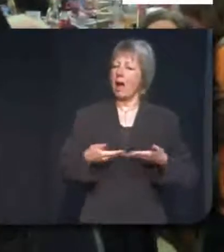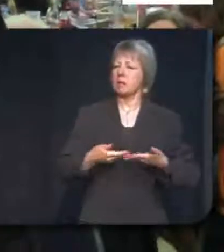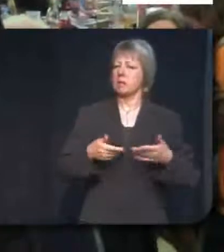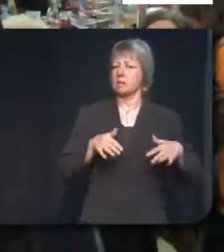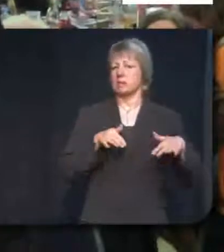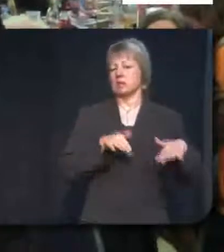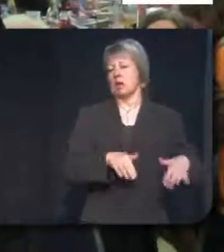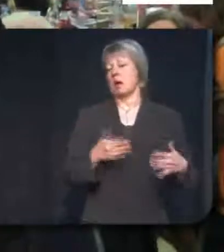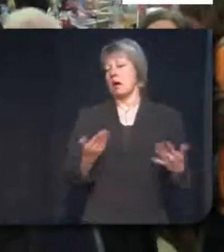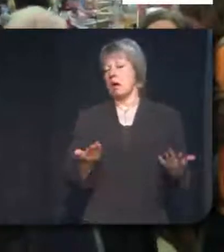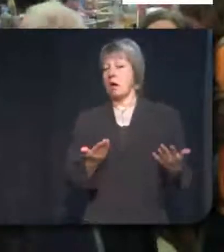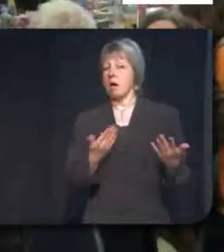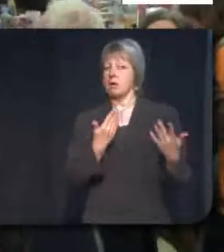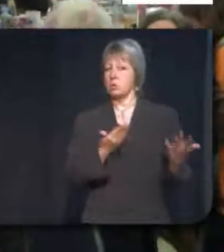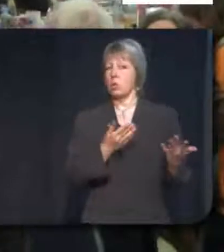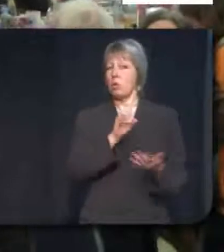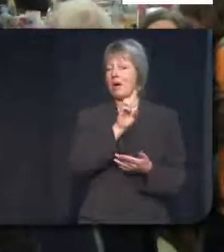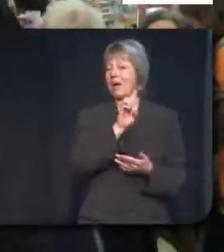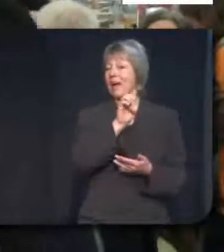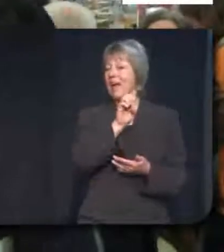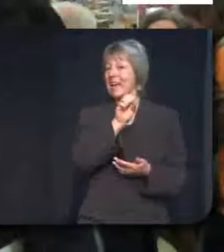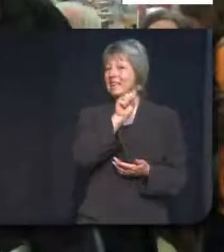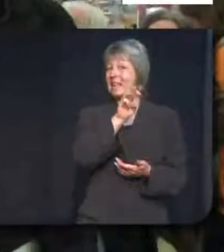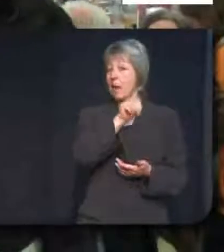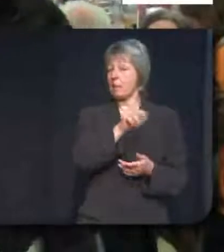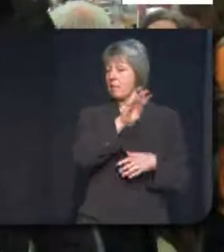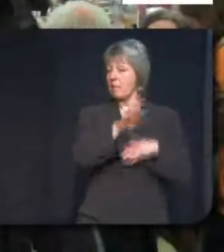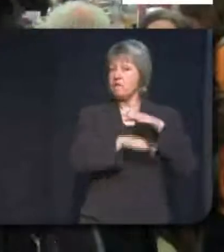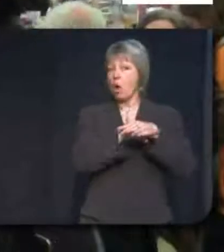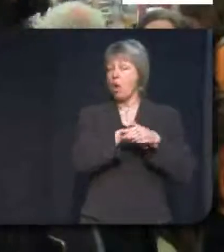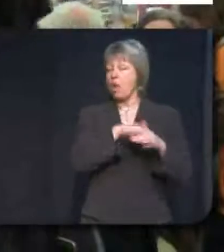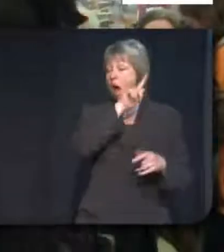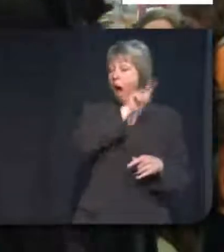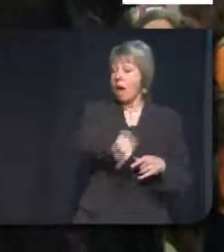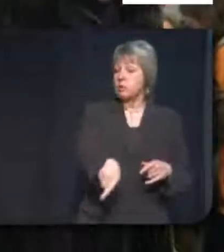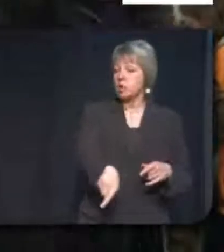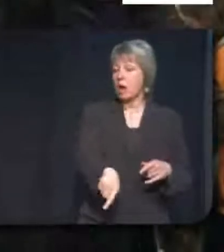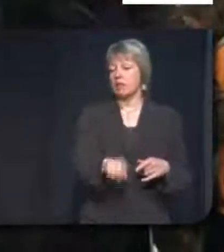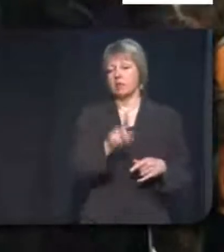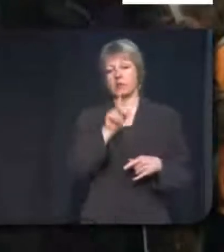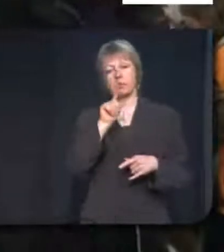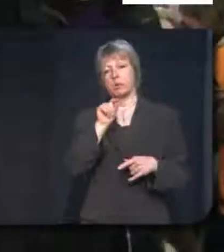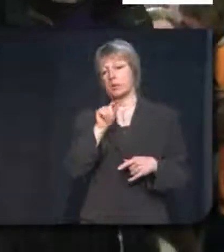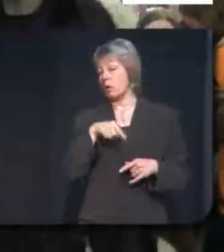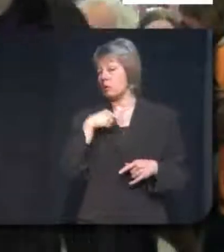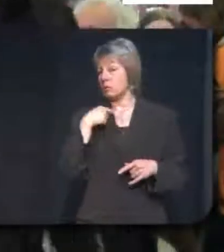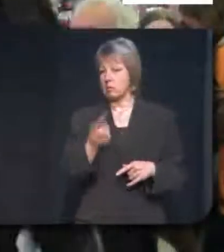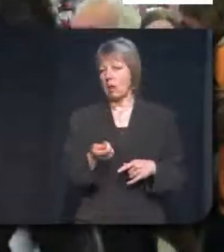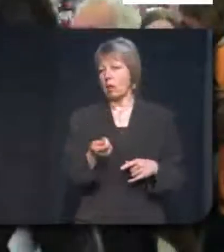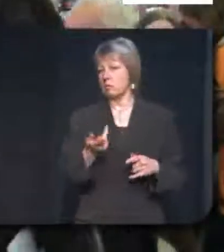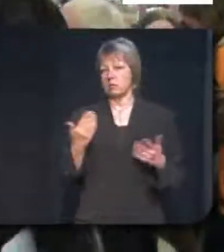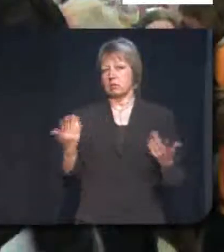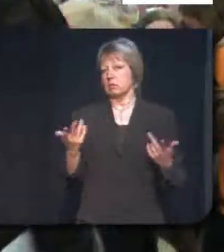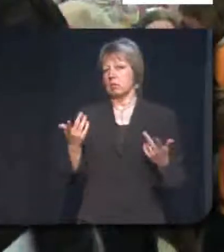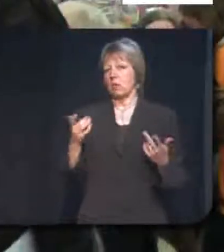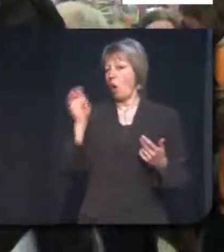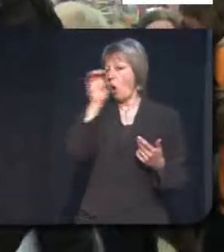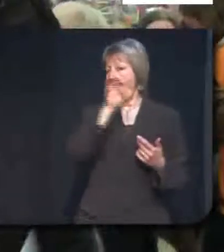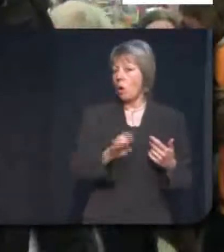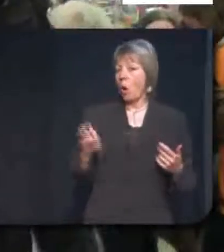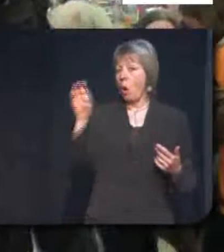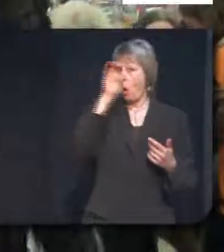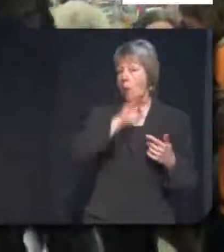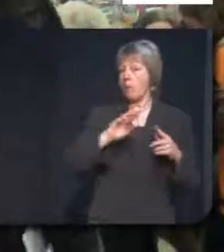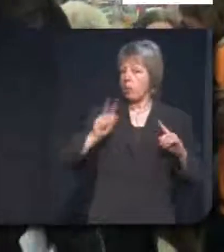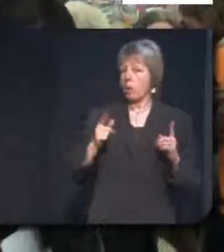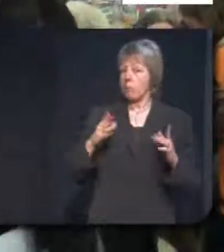bleiben wenn wir den ESM nicht verlangen dass der ESM abgeschafft wird dann fangen die Verhandlungen in Europa näheresrat mit den Regierung